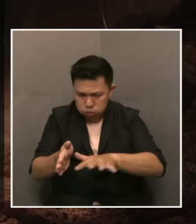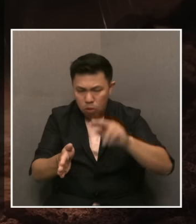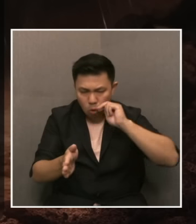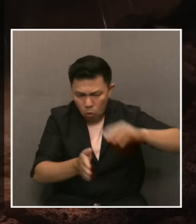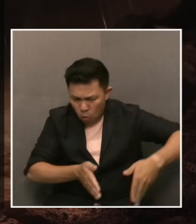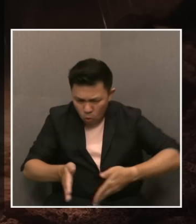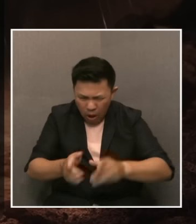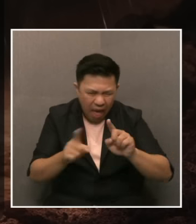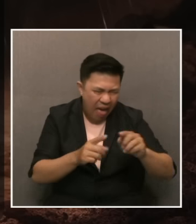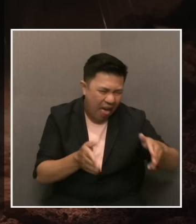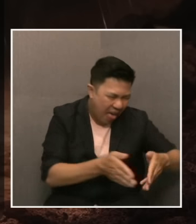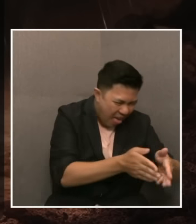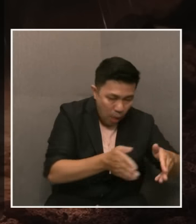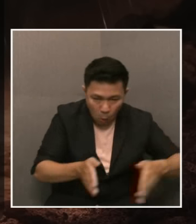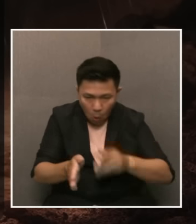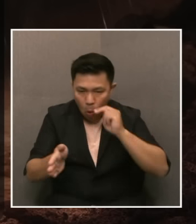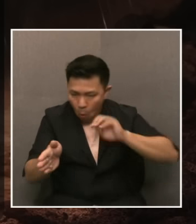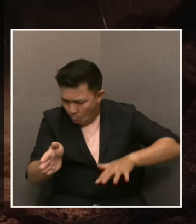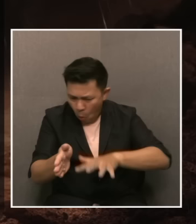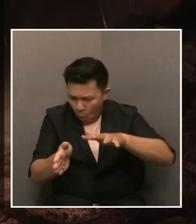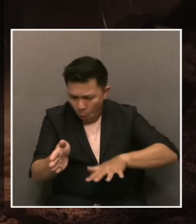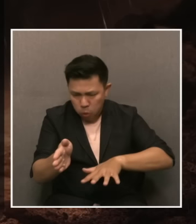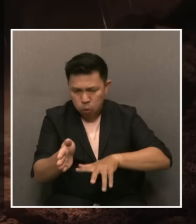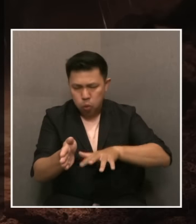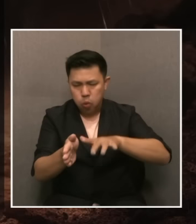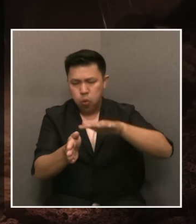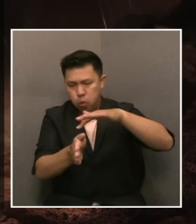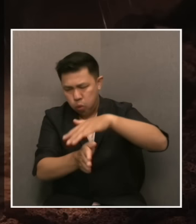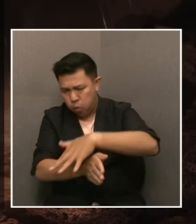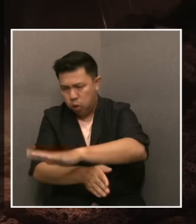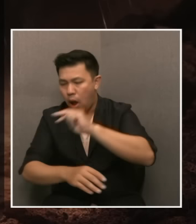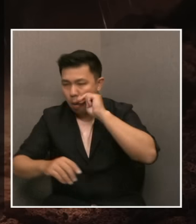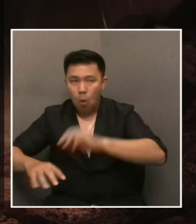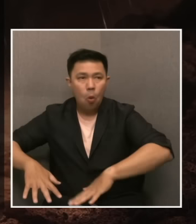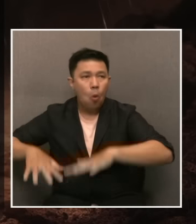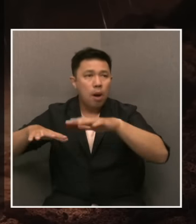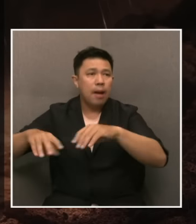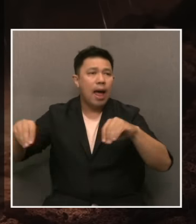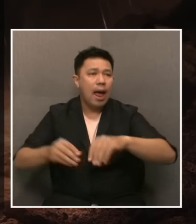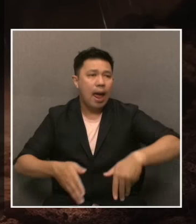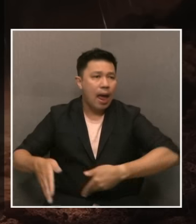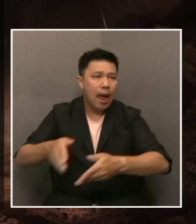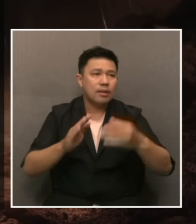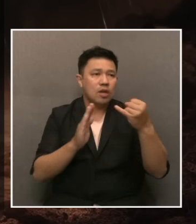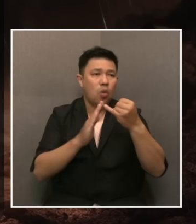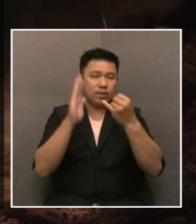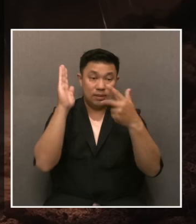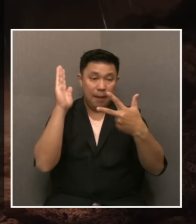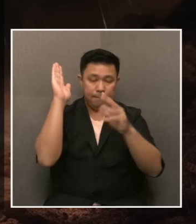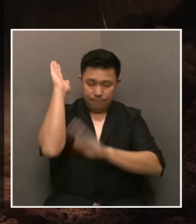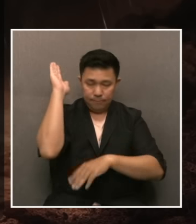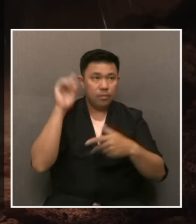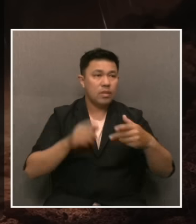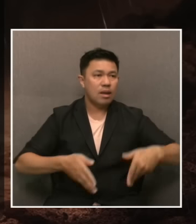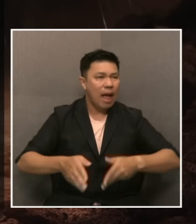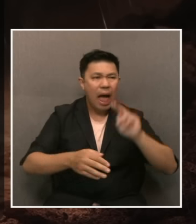สาขามีแวน้มเพิ่มสูงขึ้นขาดว่จะล้นตะหลิง้วก็หลากเข้าทวมพ้นที่ร่มต่ำ ริแ่น้ำ 3 จัหวัดได้แก่แ่